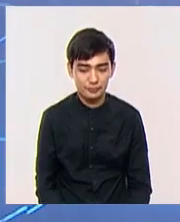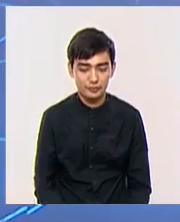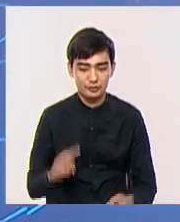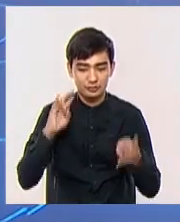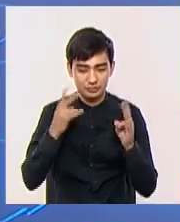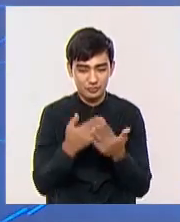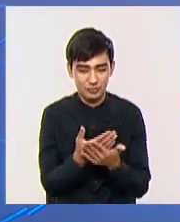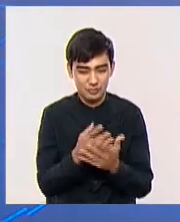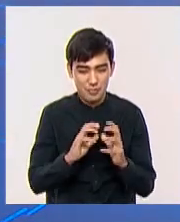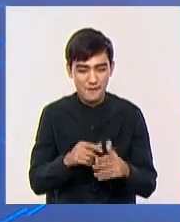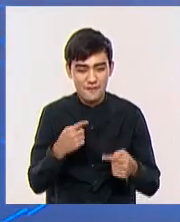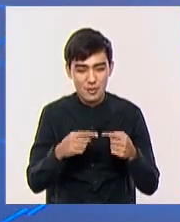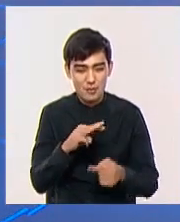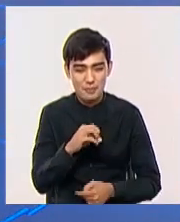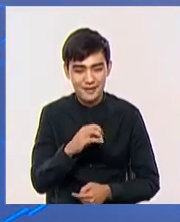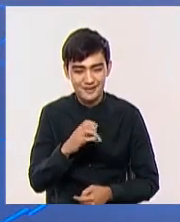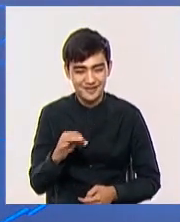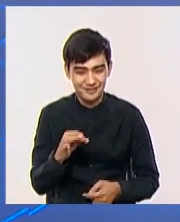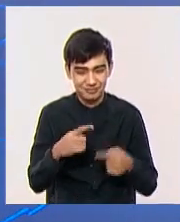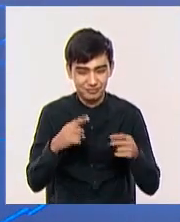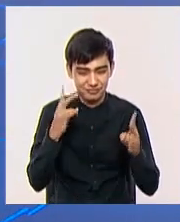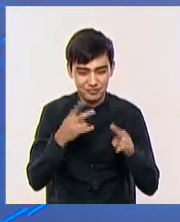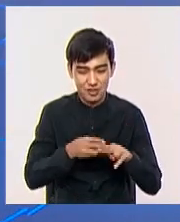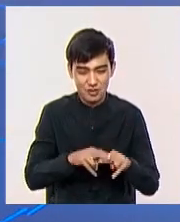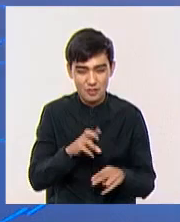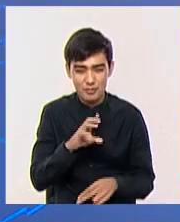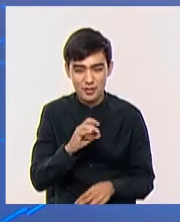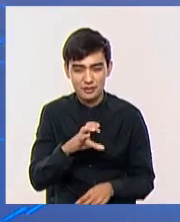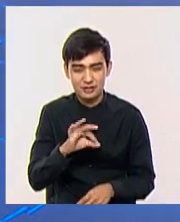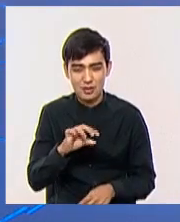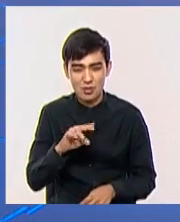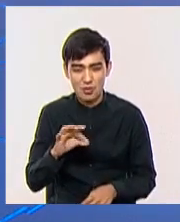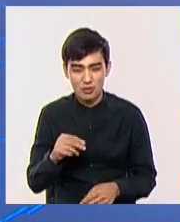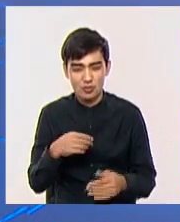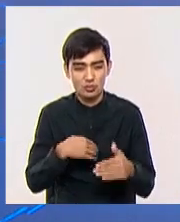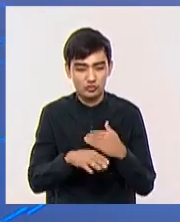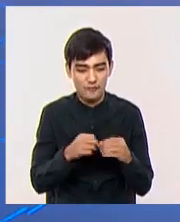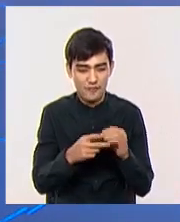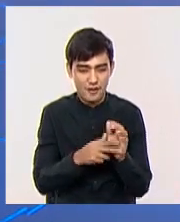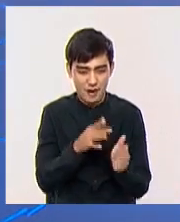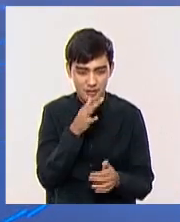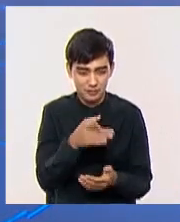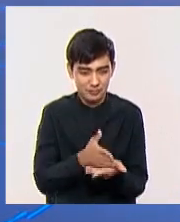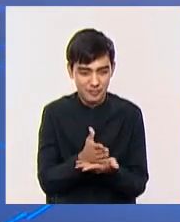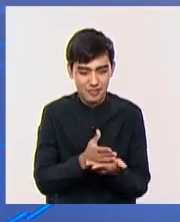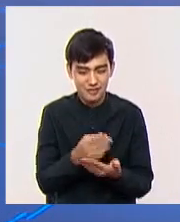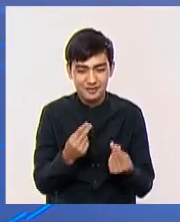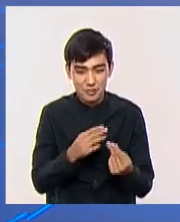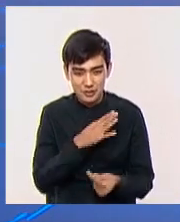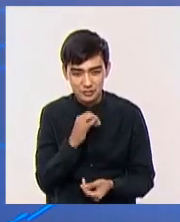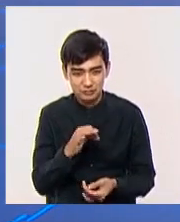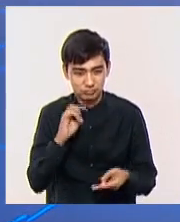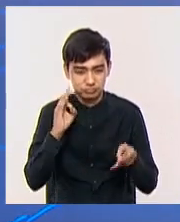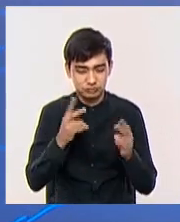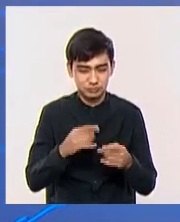Громкая новость с мира футбола. Месси уходит из Барселоны. За этот футбольный клуб он играл 18 лет. Вся его блестящая